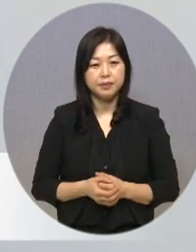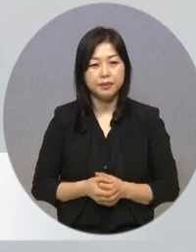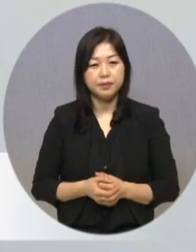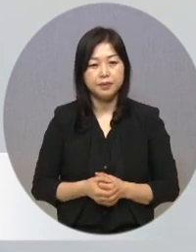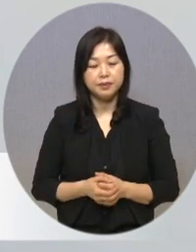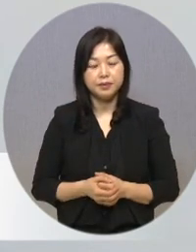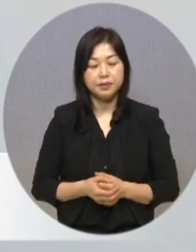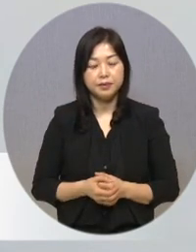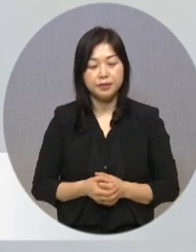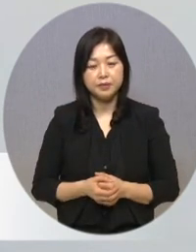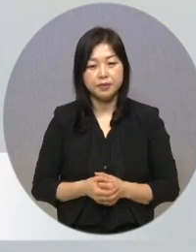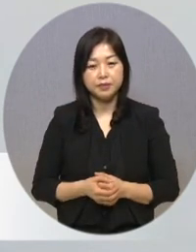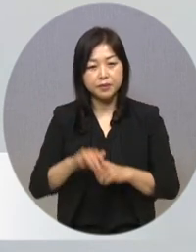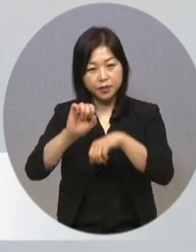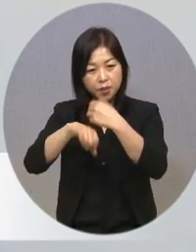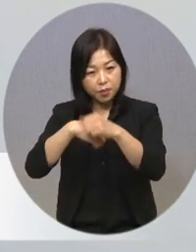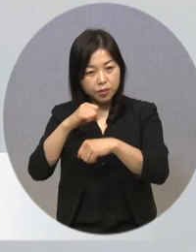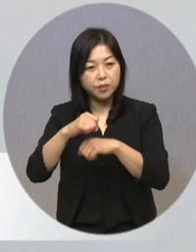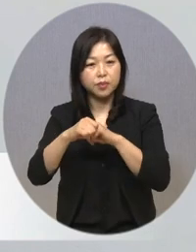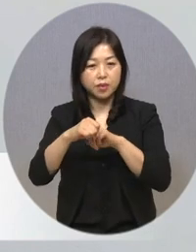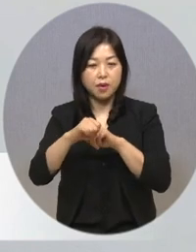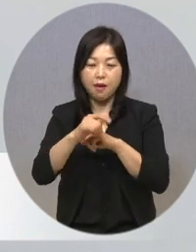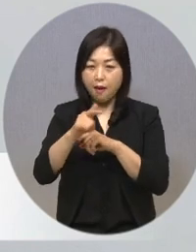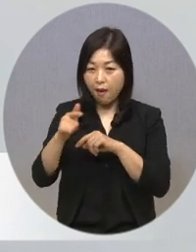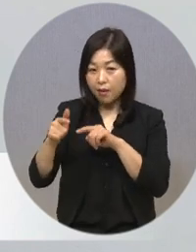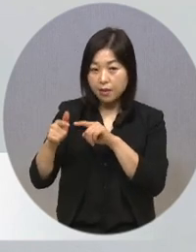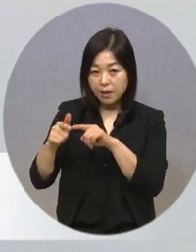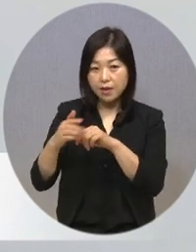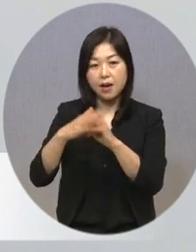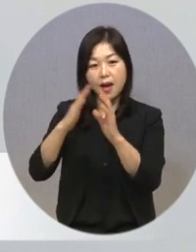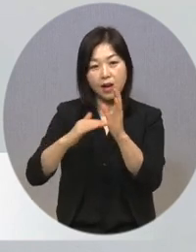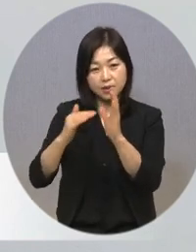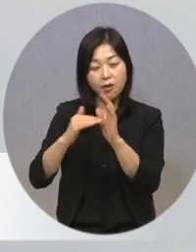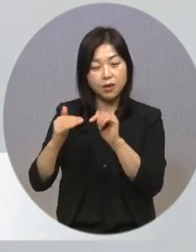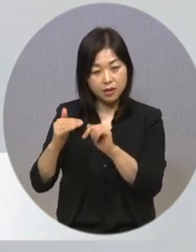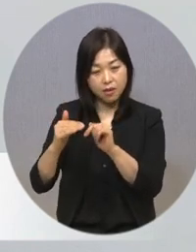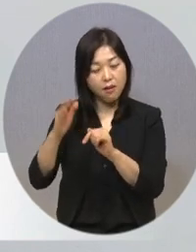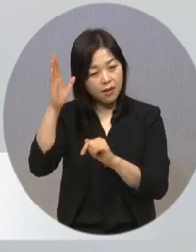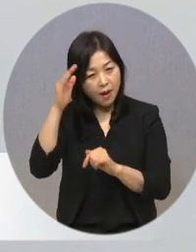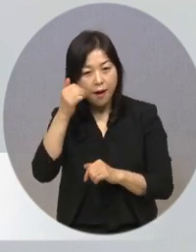이 애완 동물을 가지고 사람들이 서로